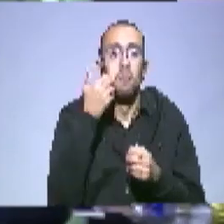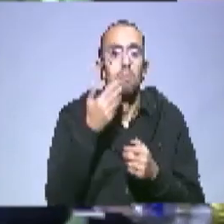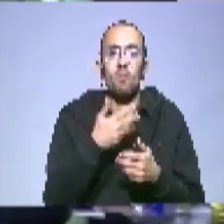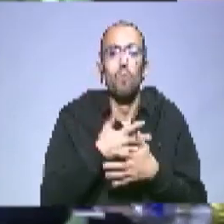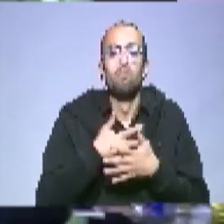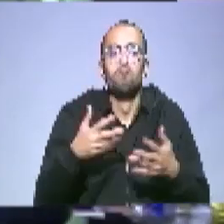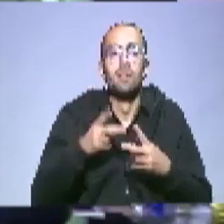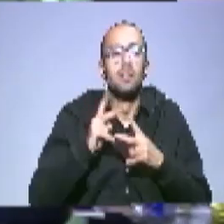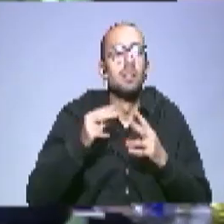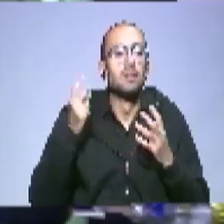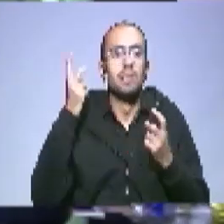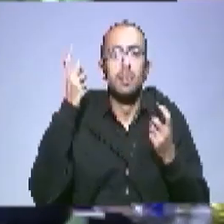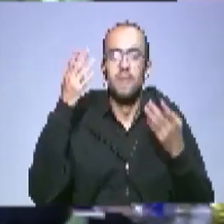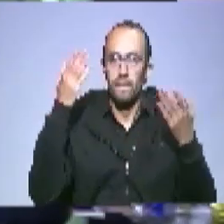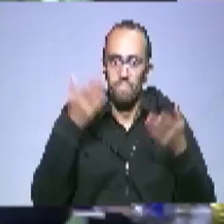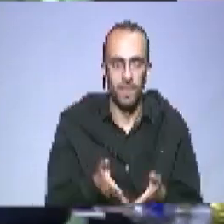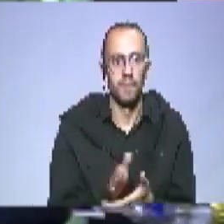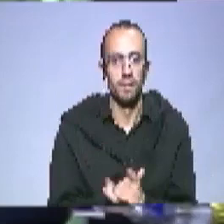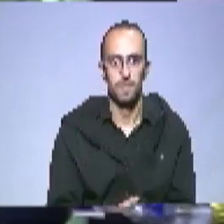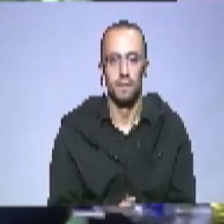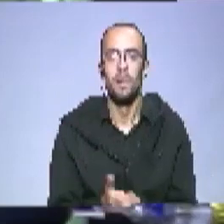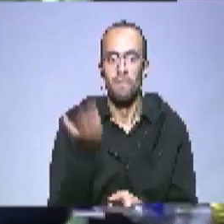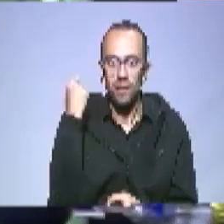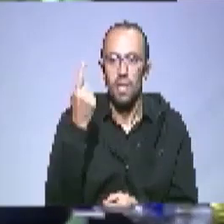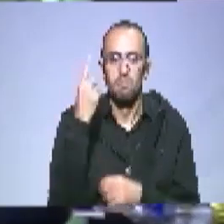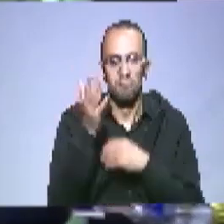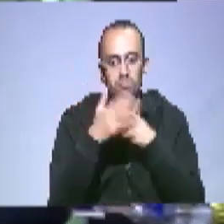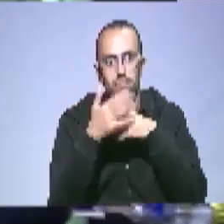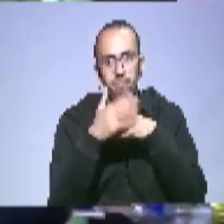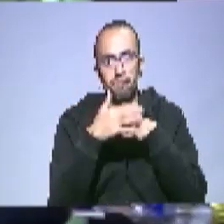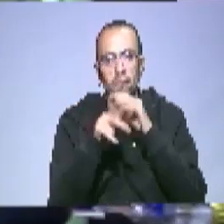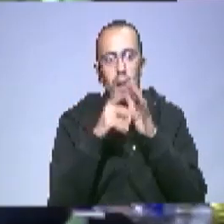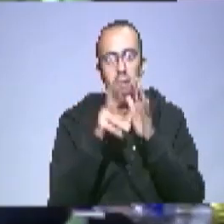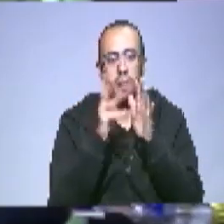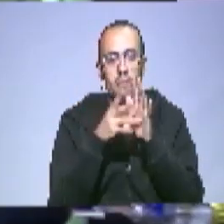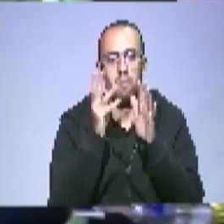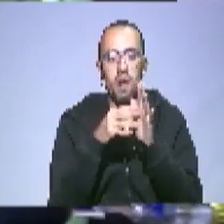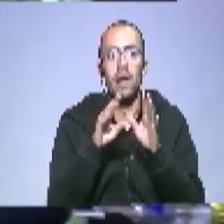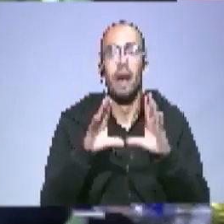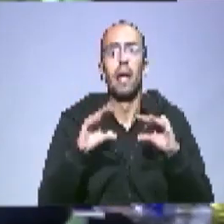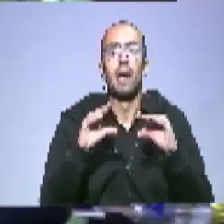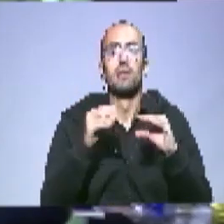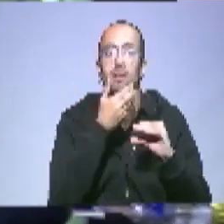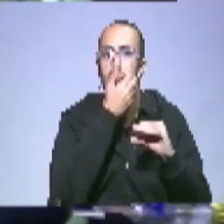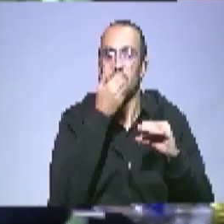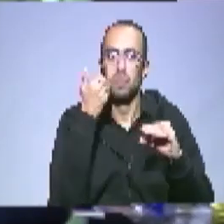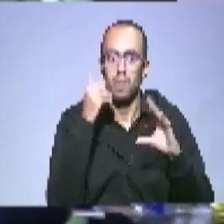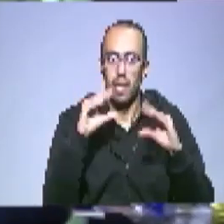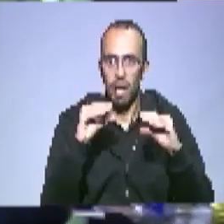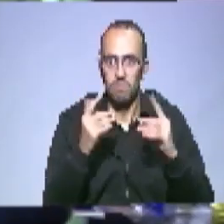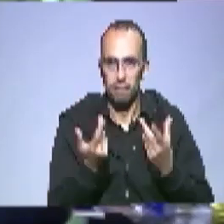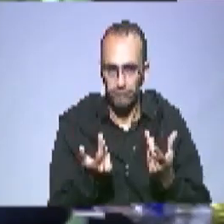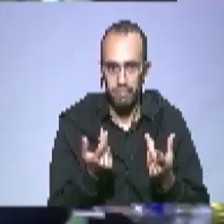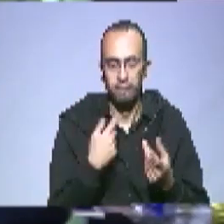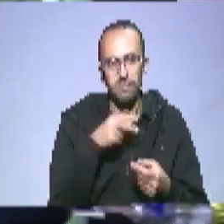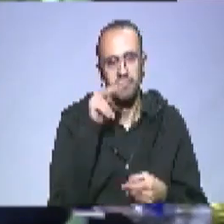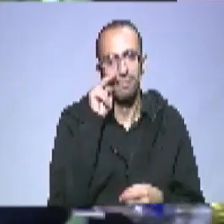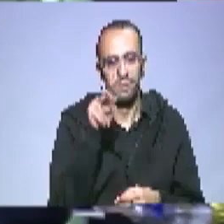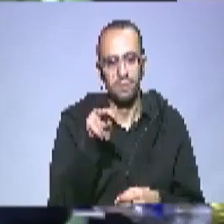كتير. الناس اللي كانت اكتر من مره طلبت مننا كيكه صيامي، هنعمل كيكه صيامي. انا مش عارف يعني هي بتبقى